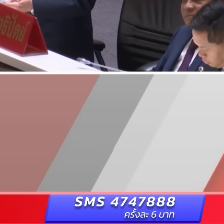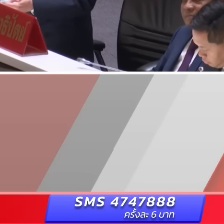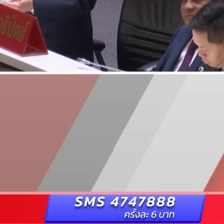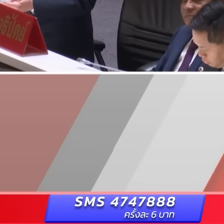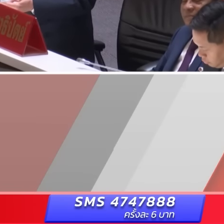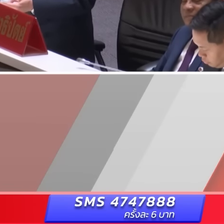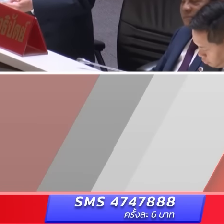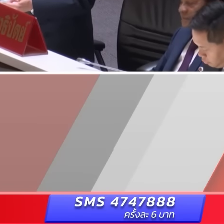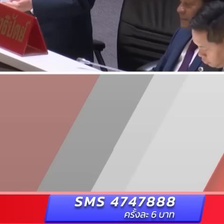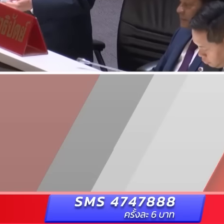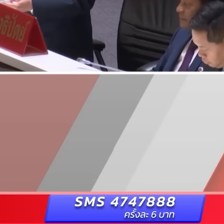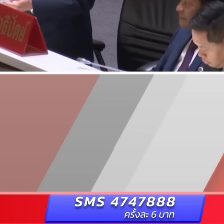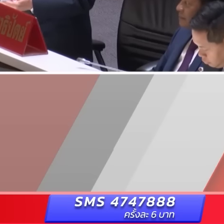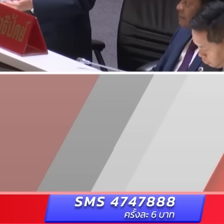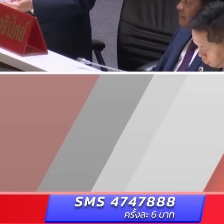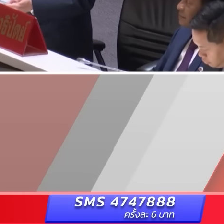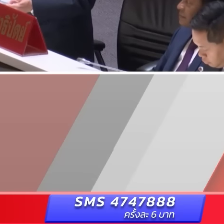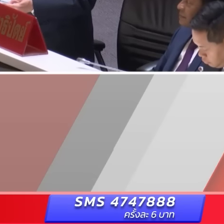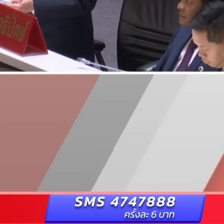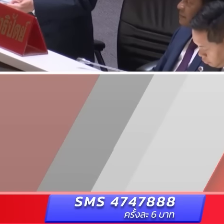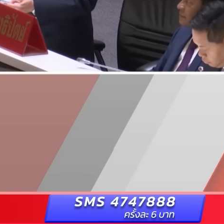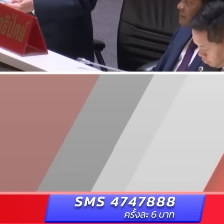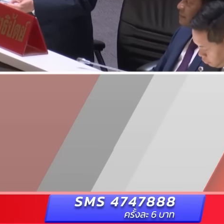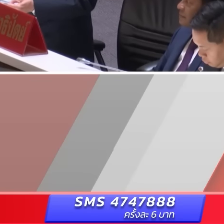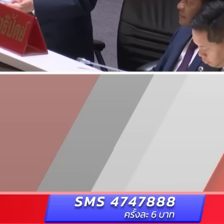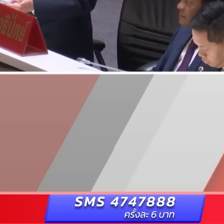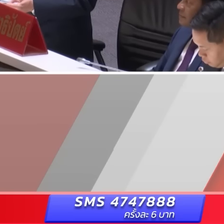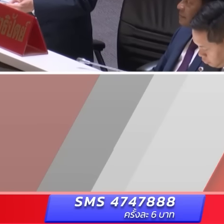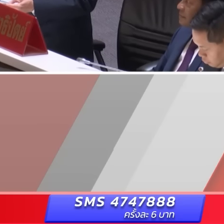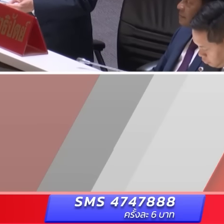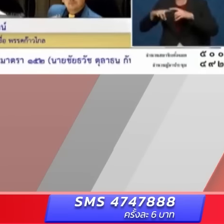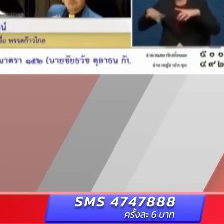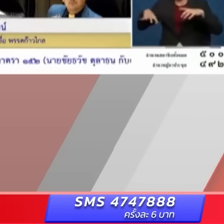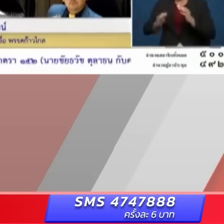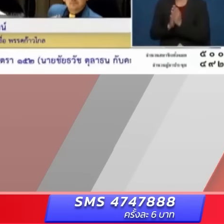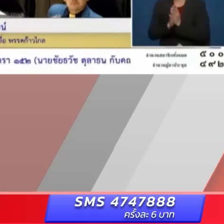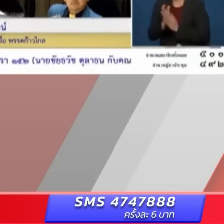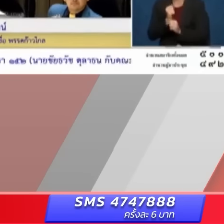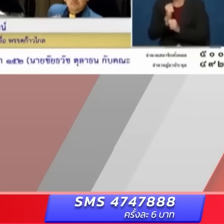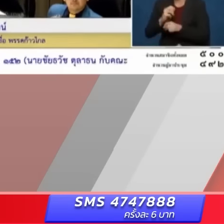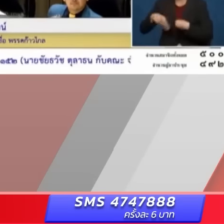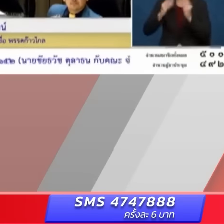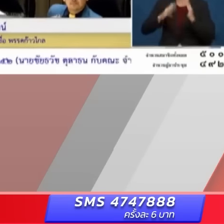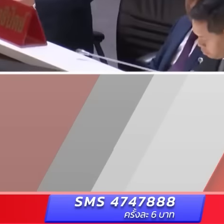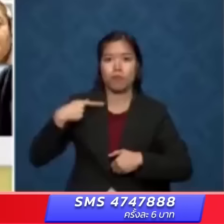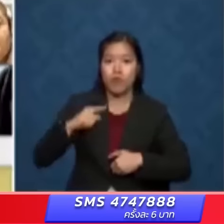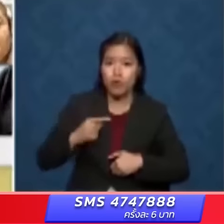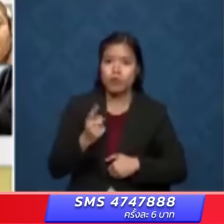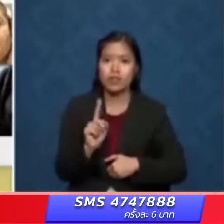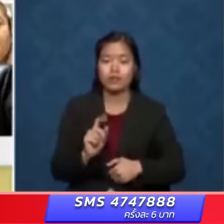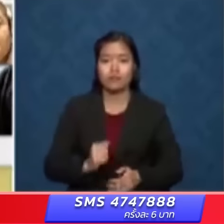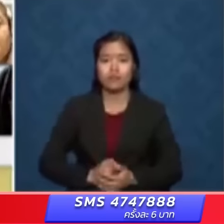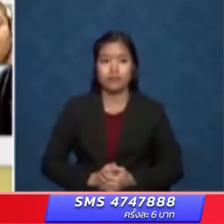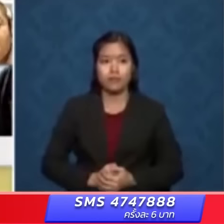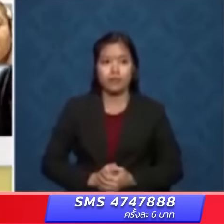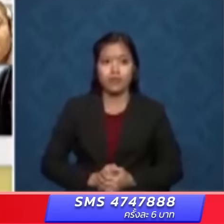ฝ่ายค้านตามที่คุณพิธานแนะนำหรือไม่ท่านนายกตอบสั้นๆว่ารับทราบครับนี่ก็เป็นบรรยากาศทางการเมืองในช่วงนี้